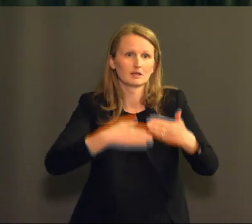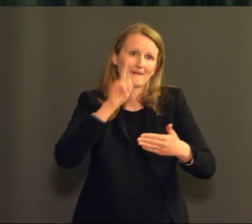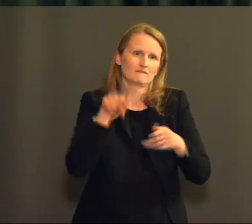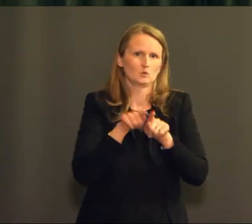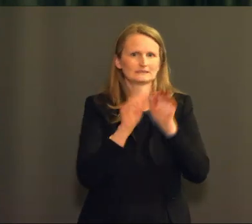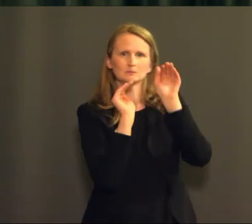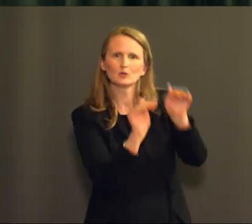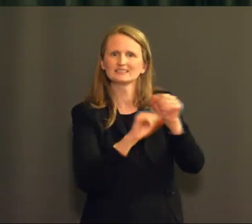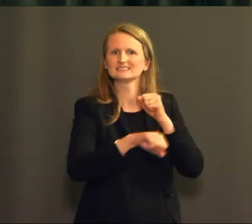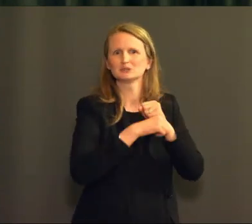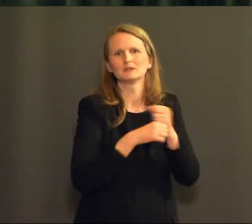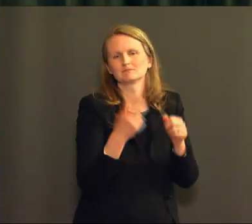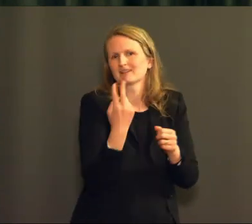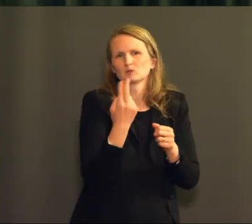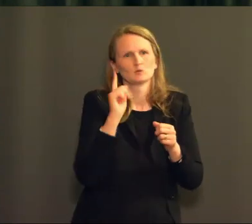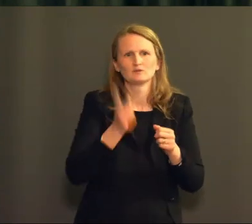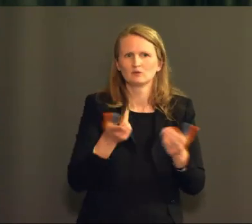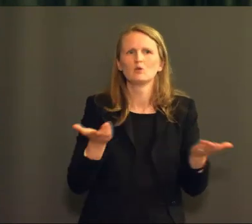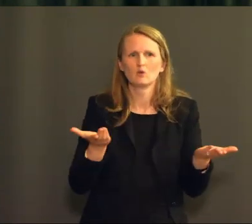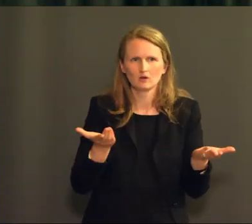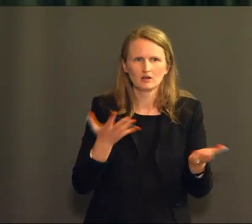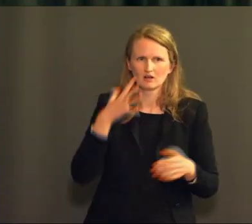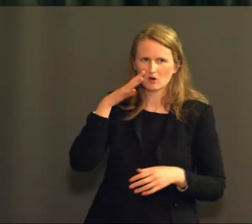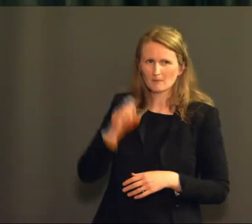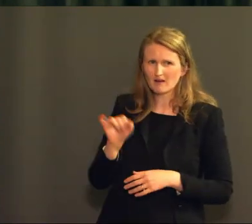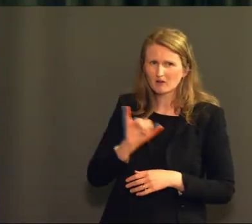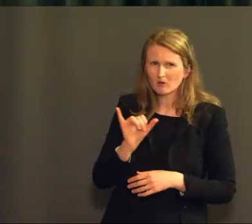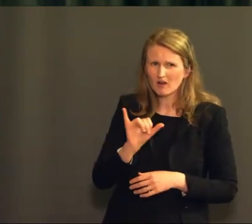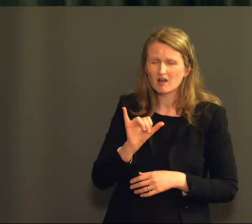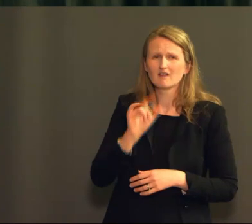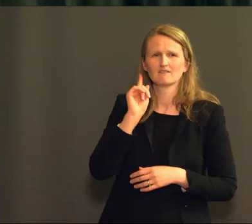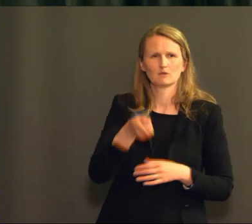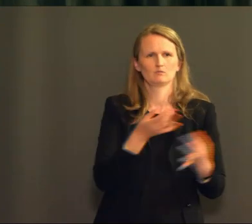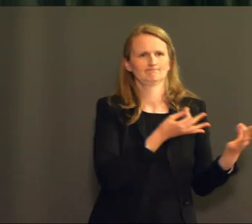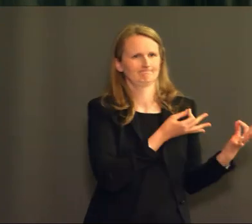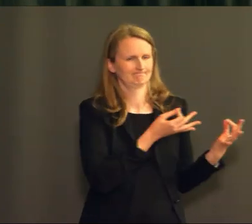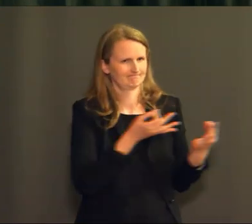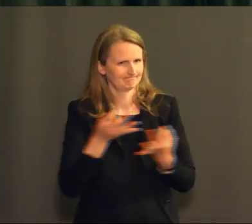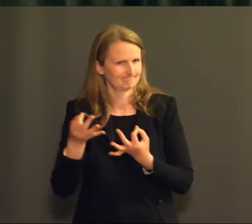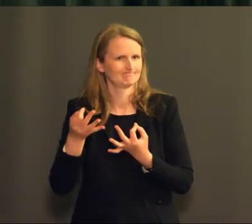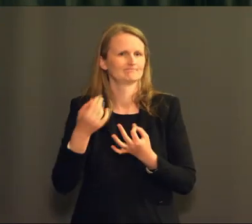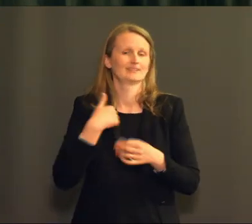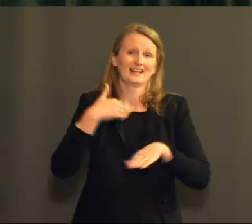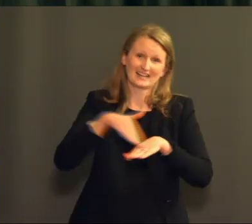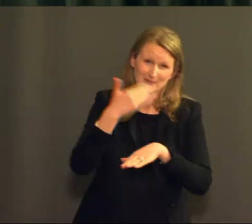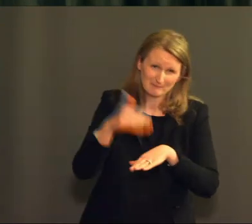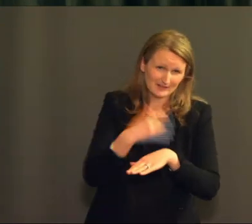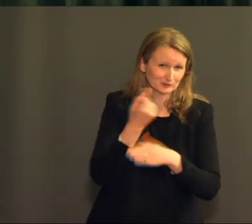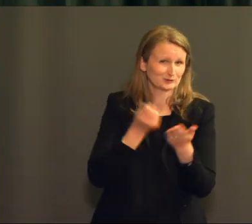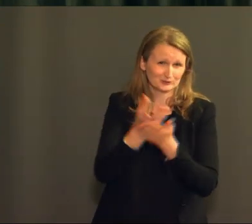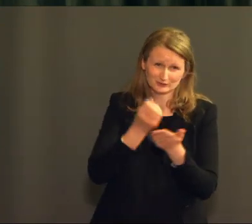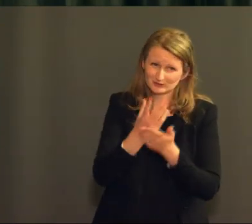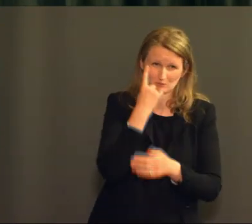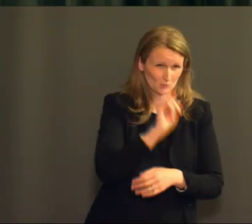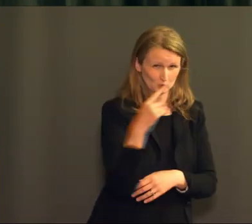de répéter certains éléments importants valables pour tous et pour tous les secteurs. Si vous ne vous sentez pas